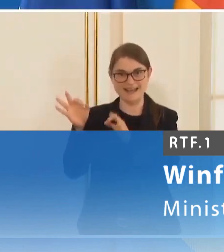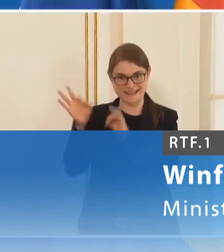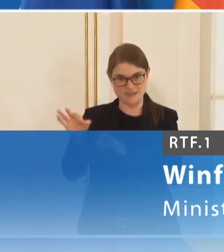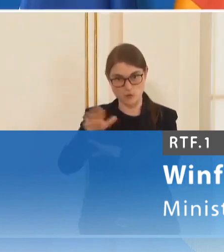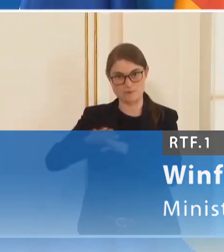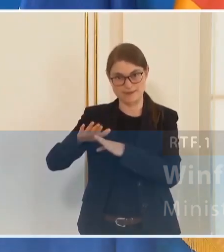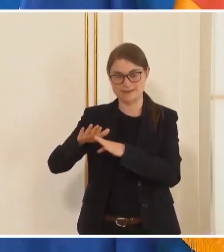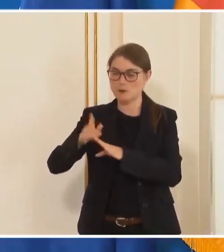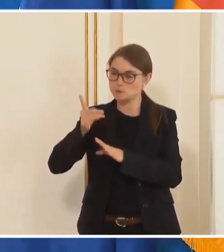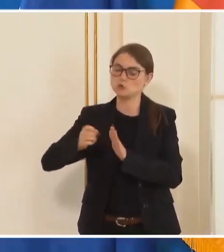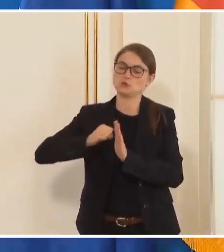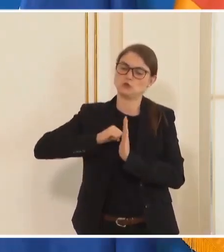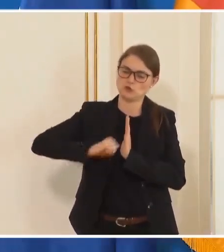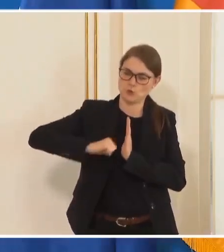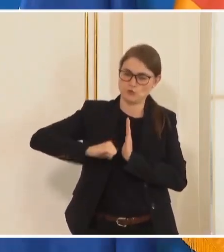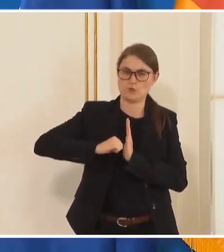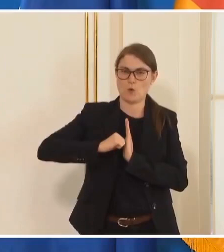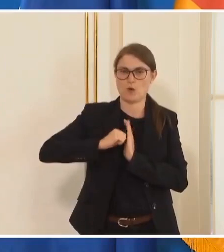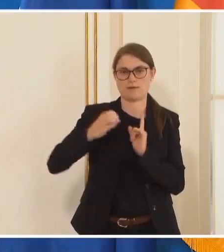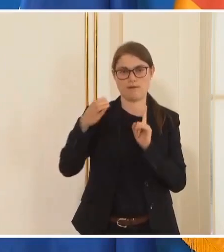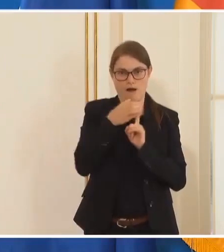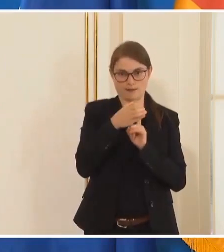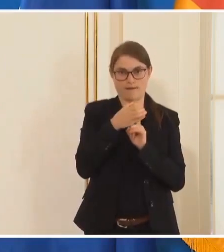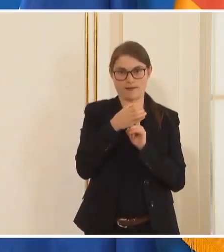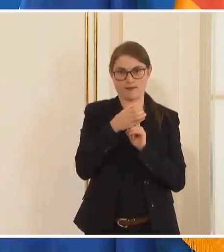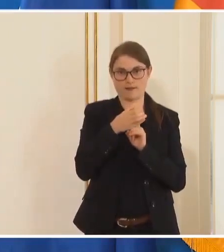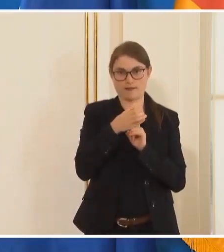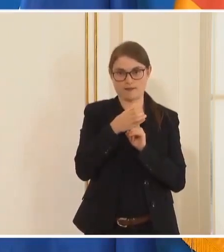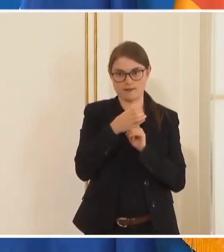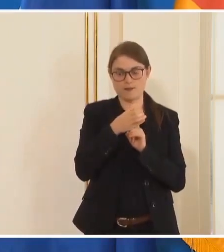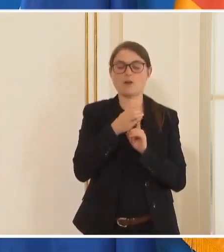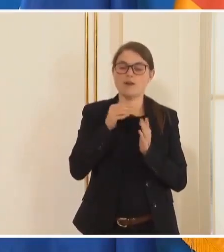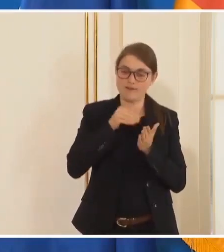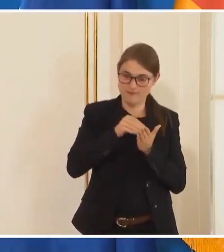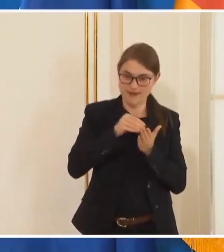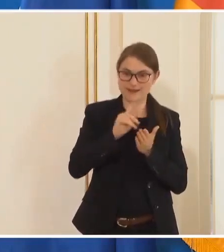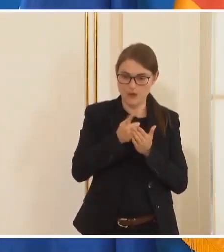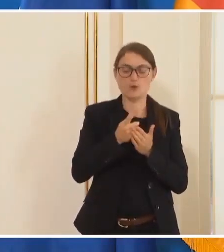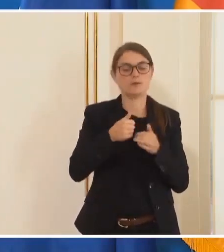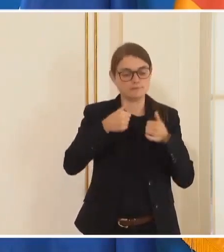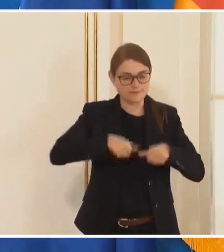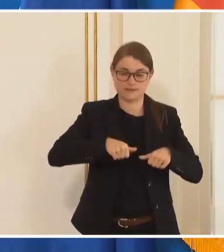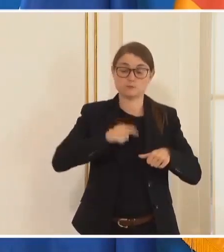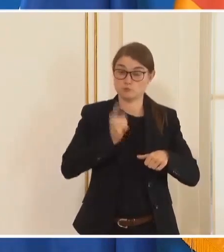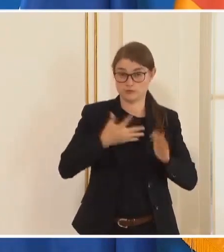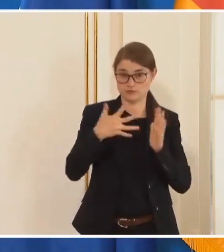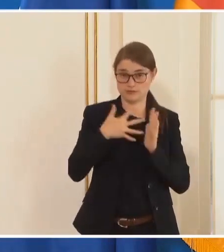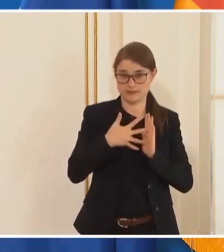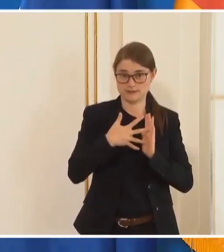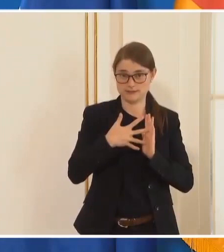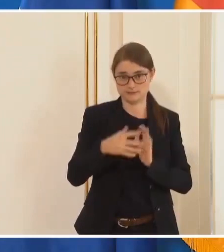sich umgehend in Quarantäne begeben und sich weiterhin verpflichtend testen lassen.